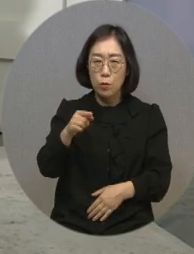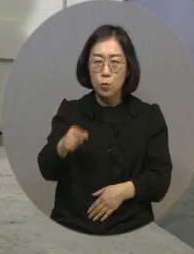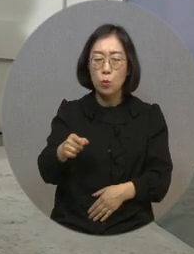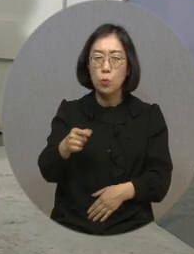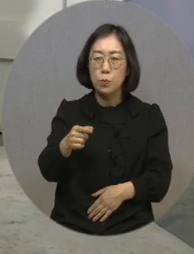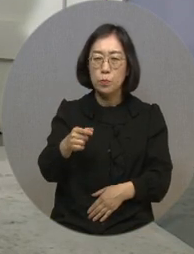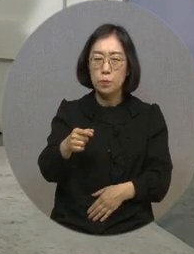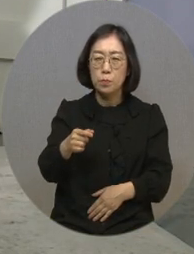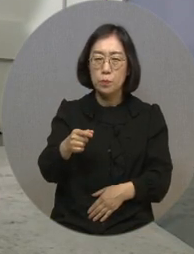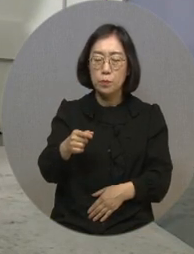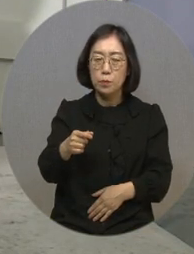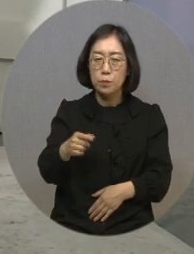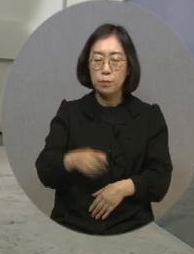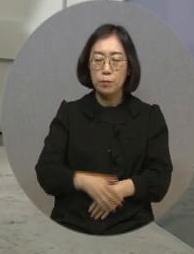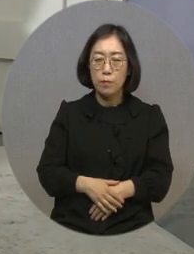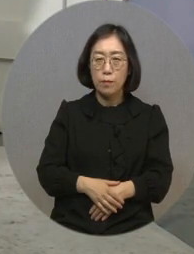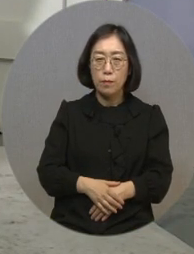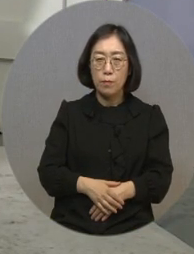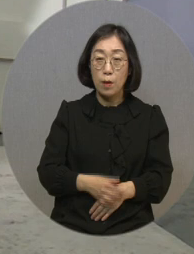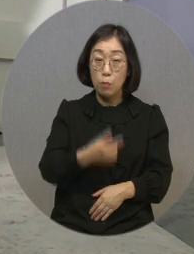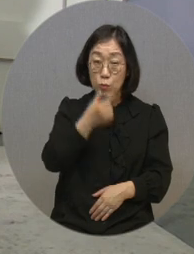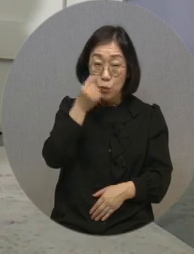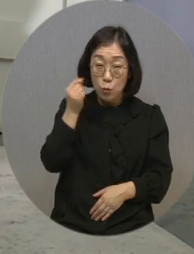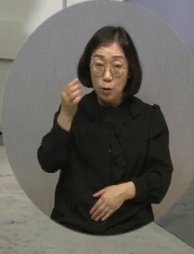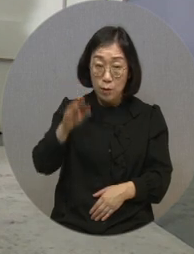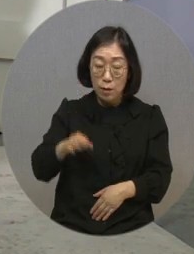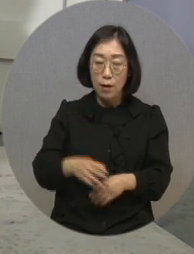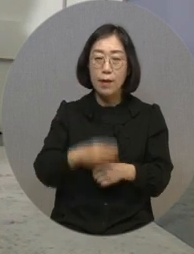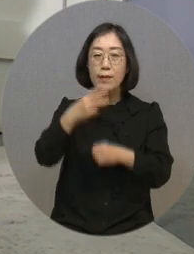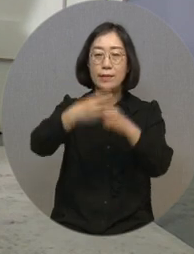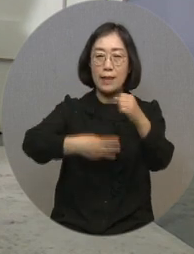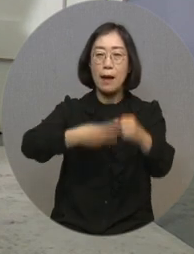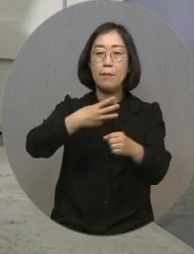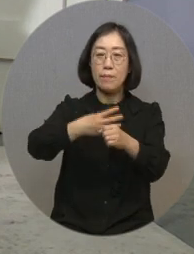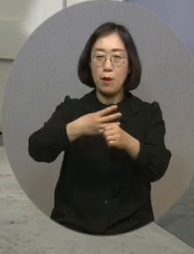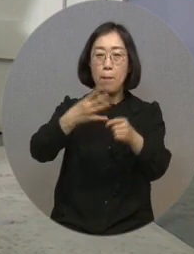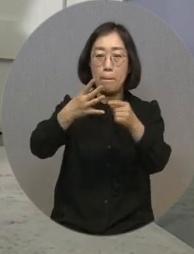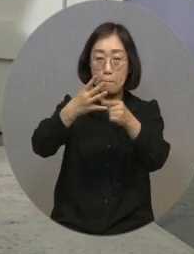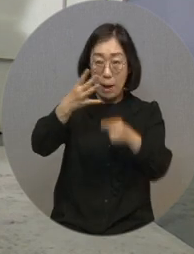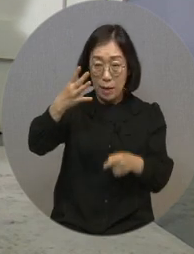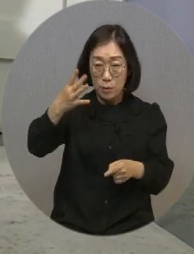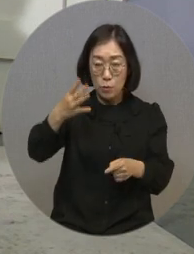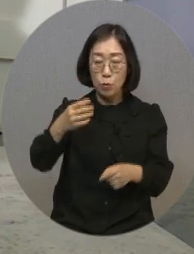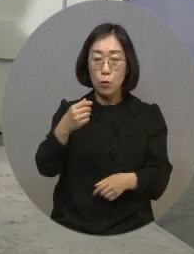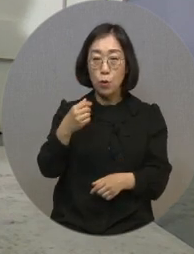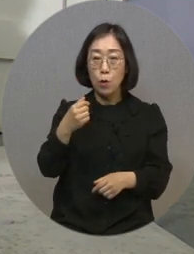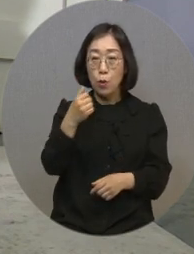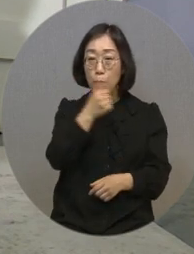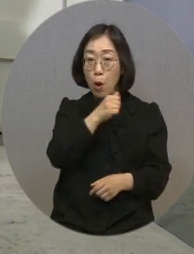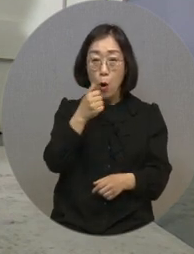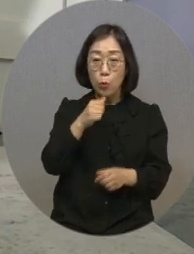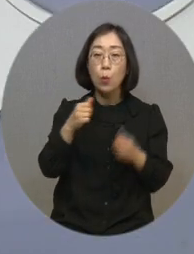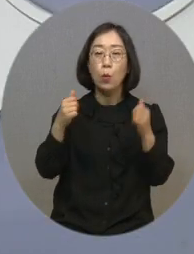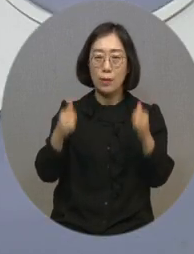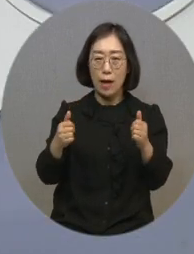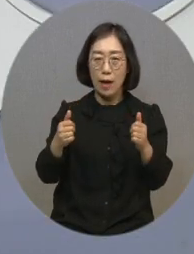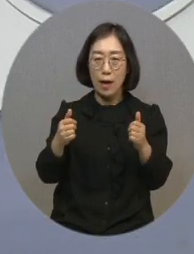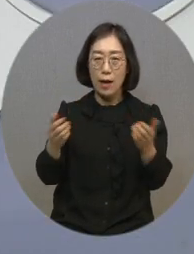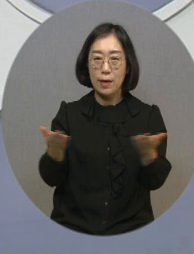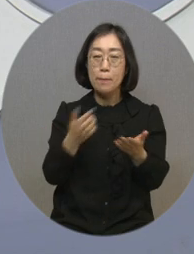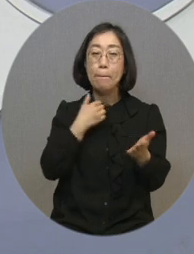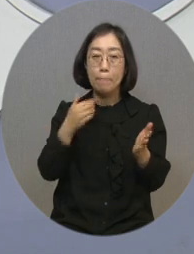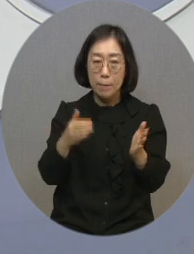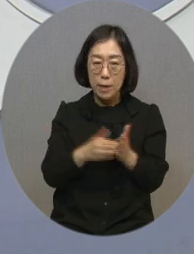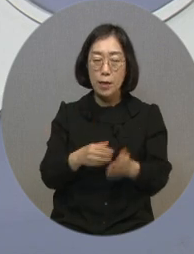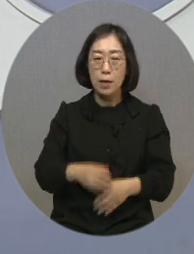조금 안된것 같은데, 이제 그리고 나서 한 3년 반 정도 이제 변호사를 했습니다. 근데 이제 그때 이제 그래도